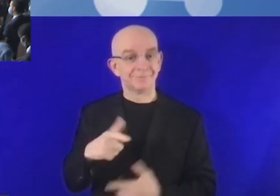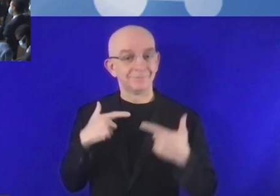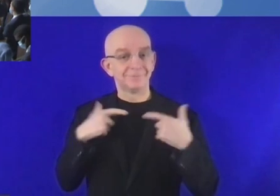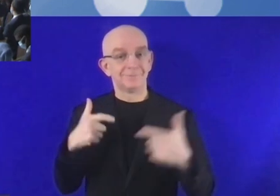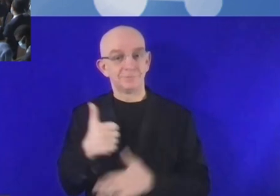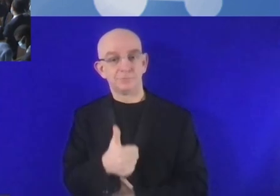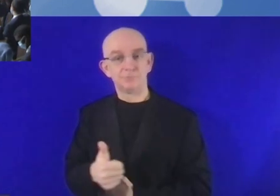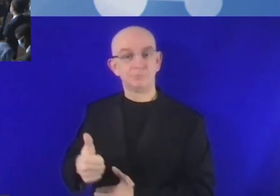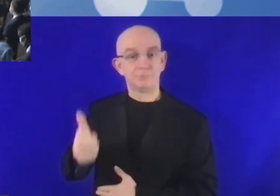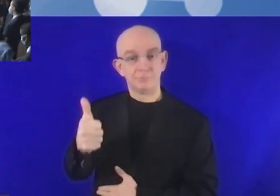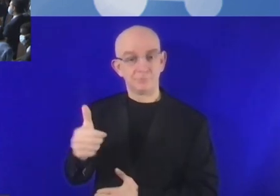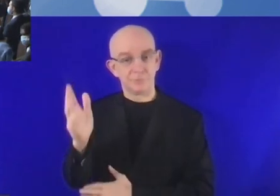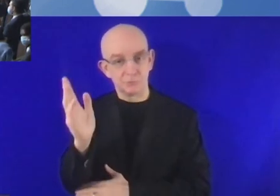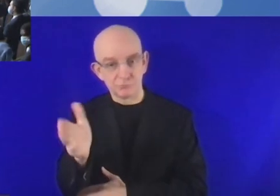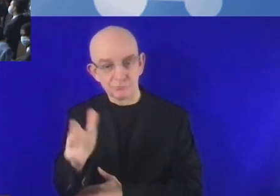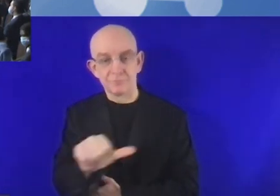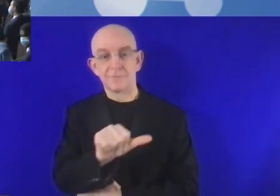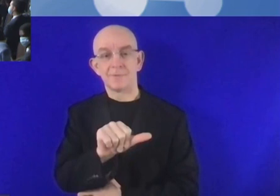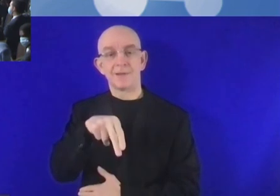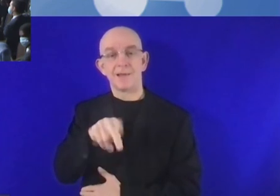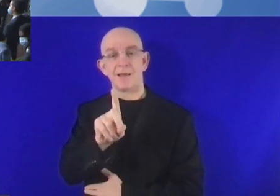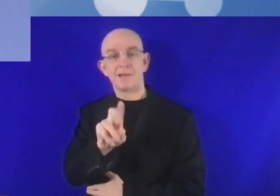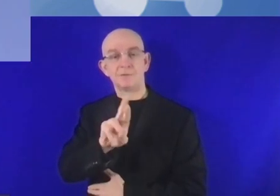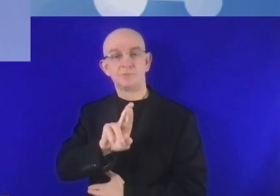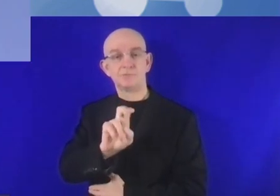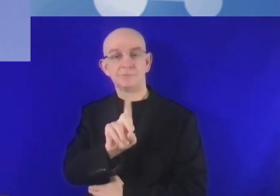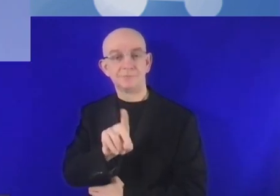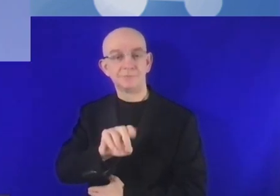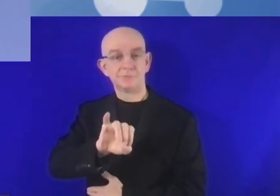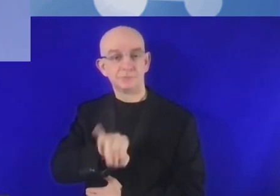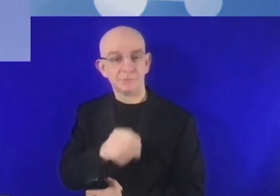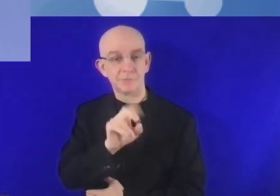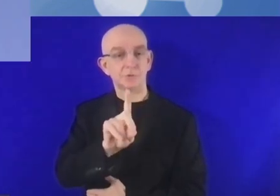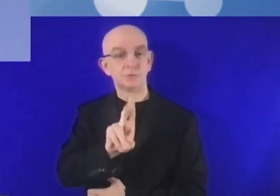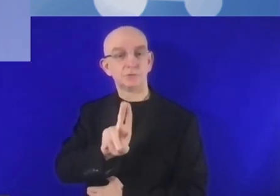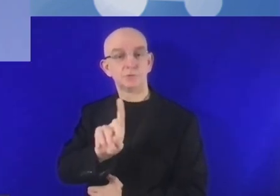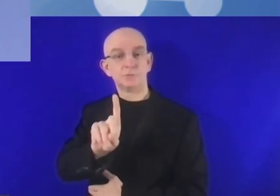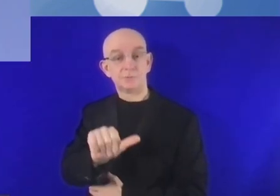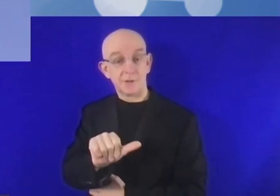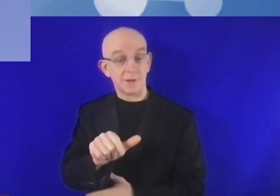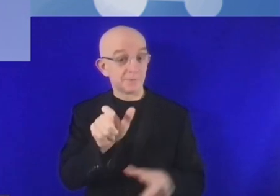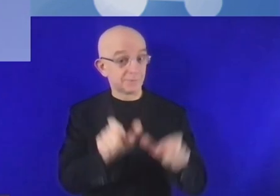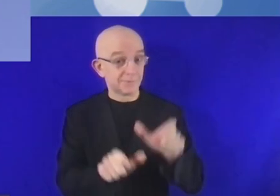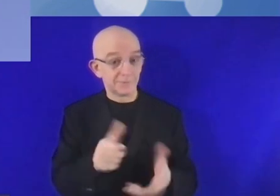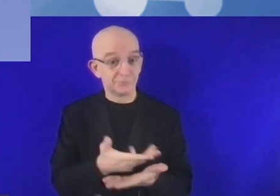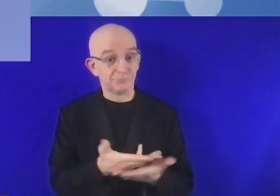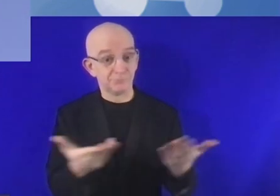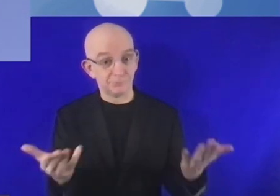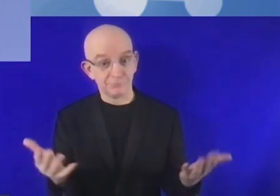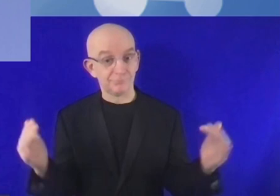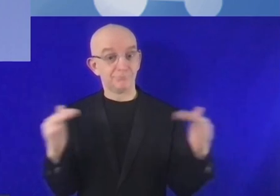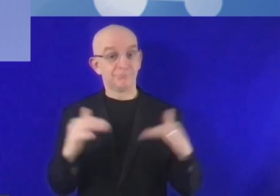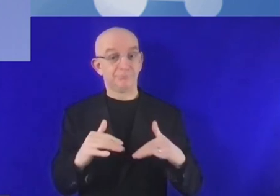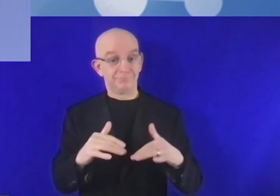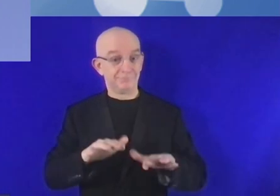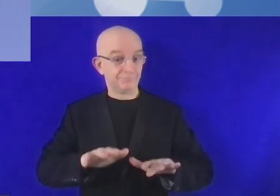Rzeczpospolitej Polskiej Andrzej Duda. Witamy wszystkich, którzy uczestniczą w naszym spotkaniu online, bo przecież będziemy